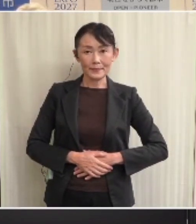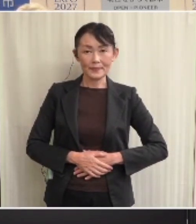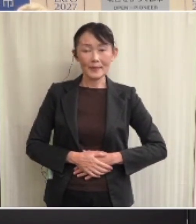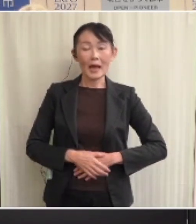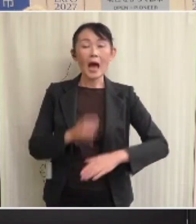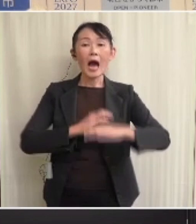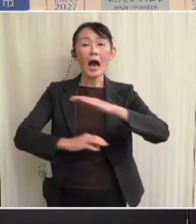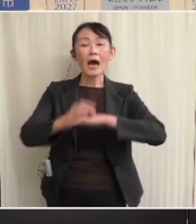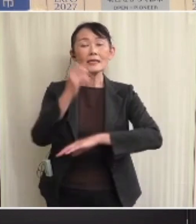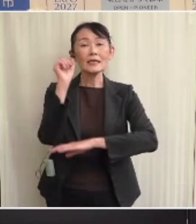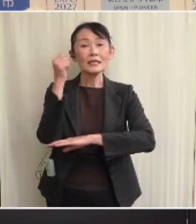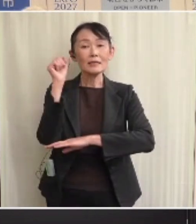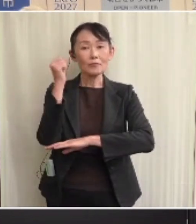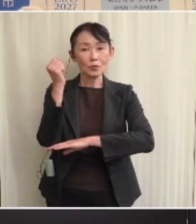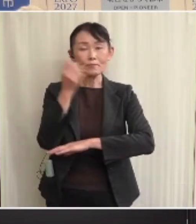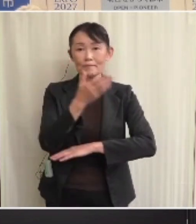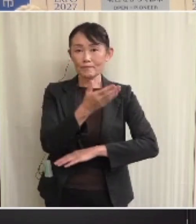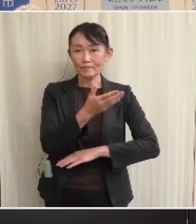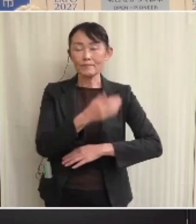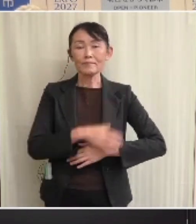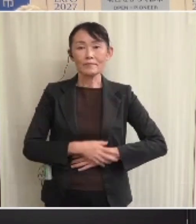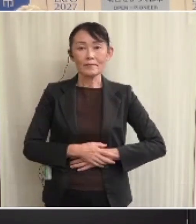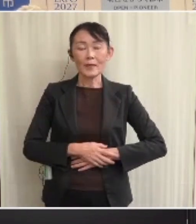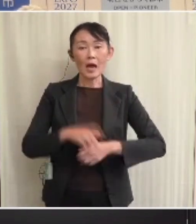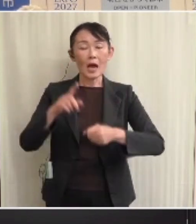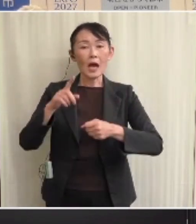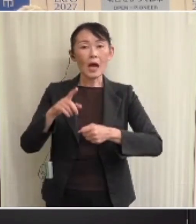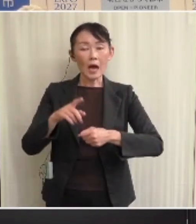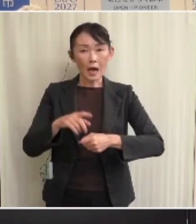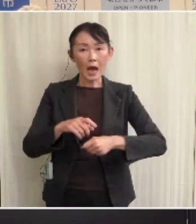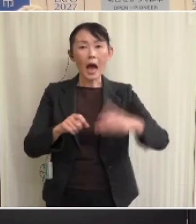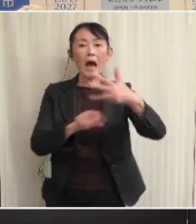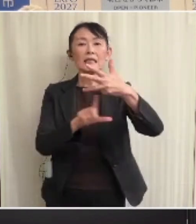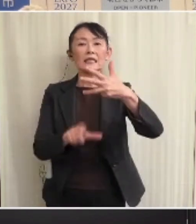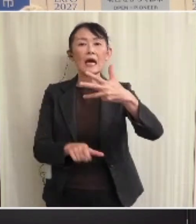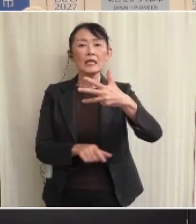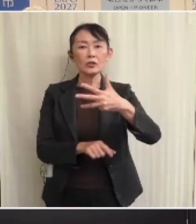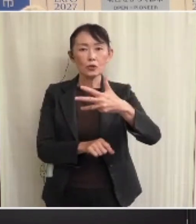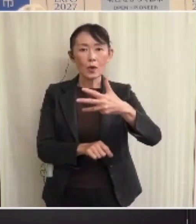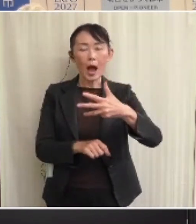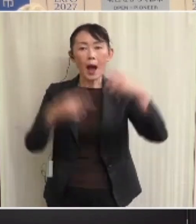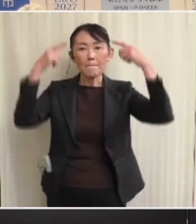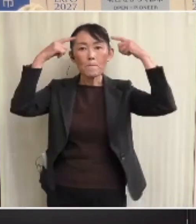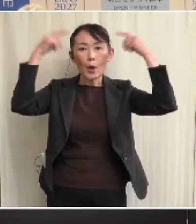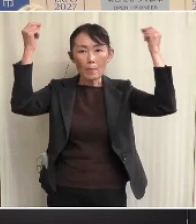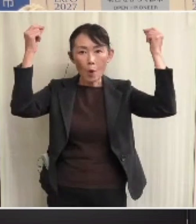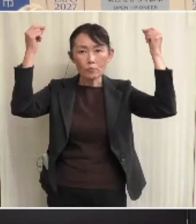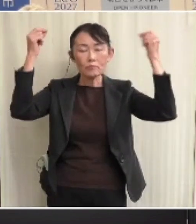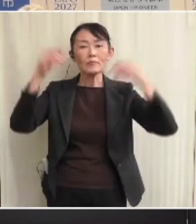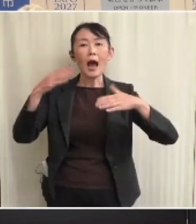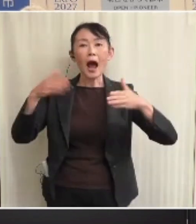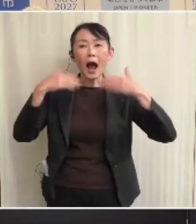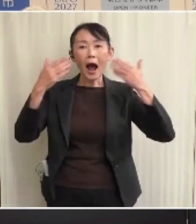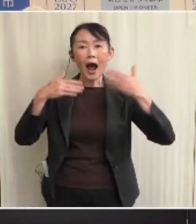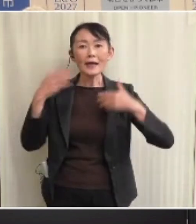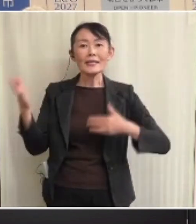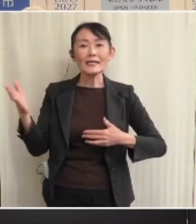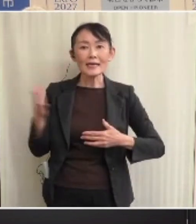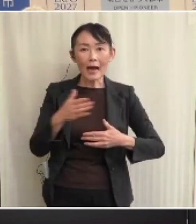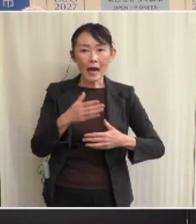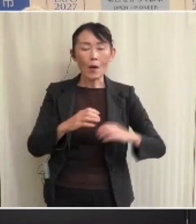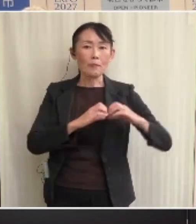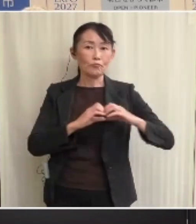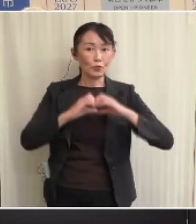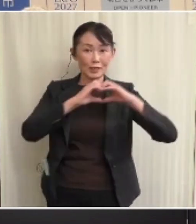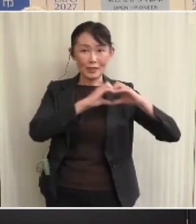朝日新聞の小林です。まあ、来月はポケモンで、まあ、その後秋からは今度プリキュアということなん